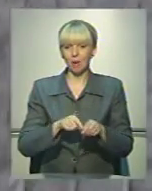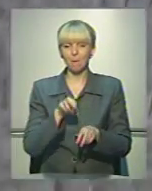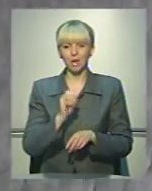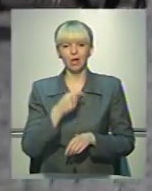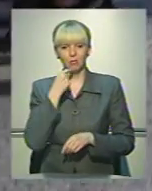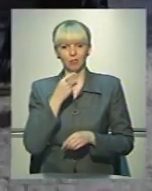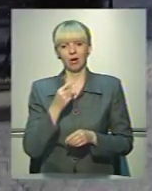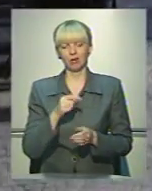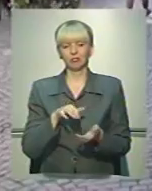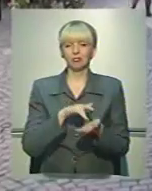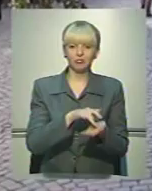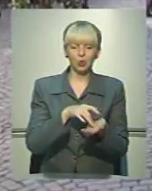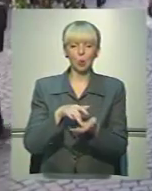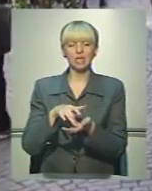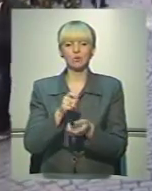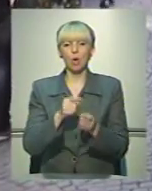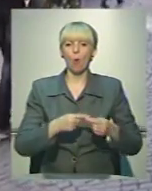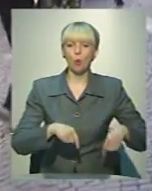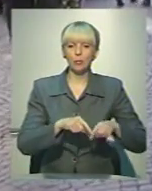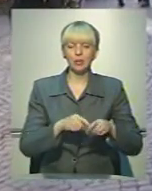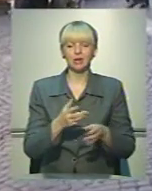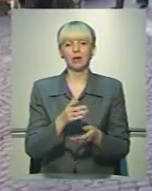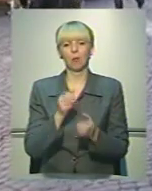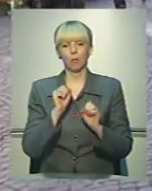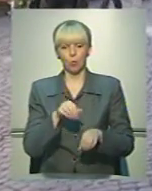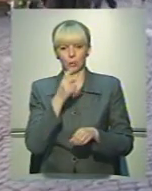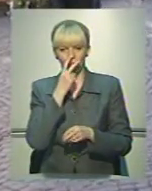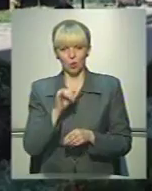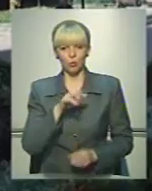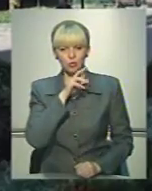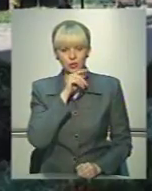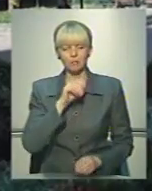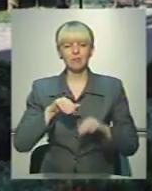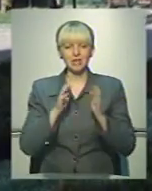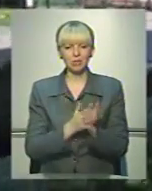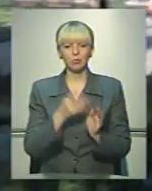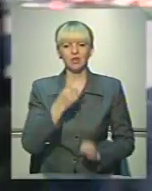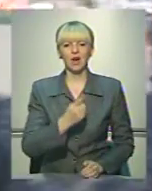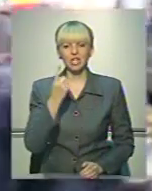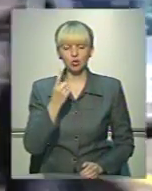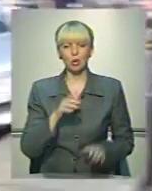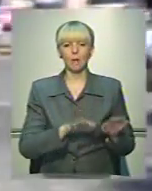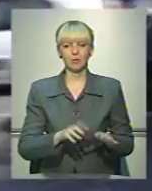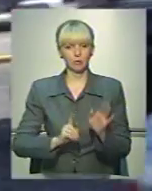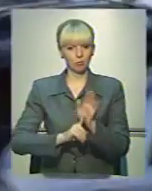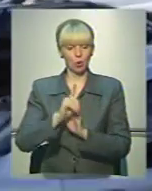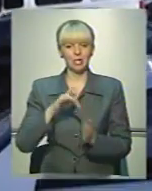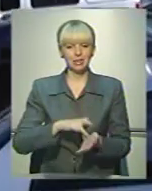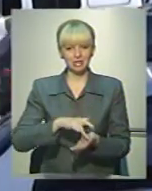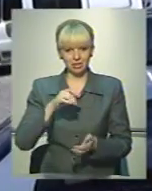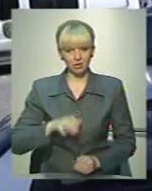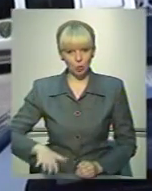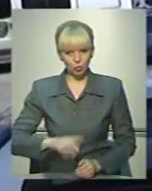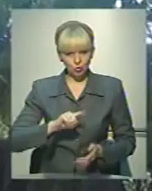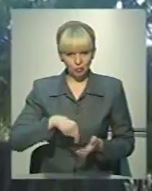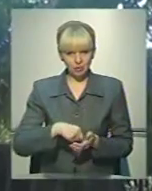мовити, підводять туристів до тих об'єктів, які мають побачити у Чернівцях. Загалом 21 локація, починаючи з центральної